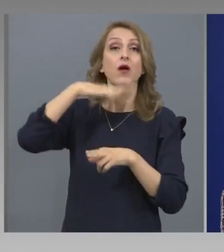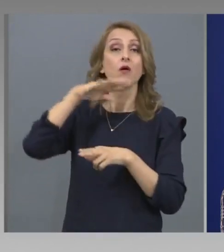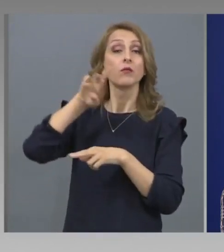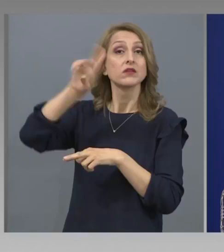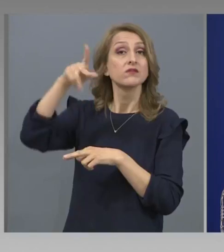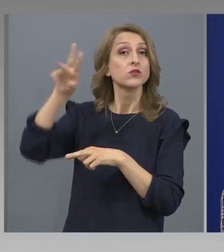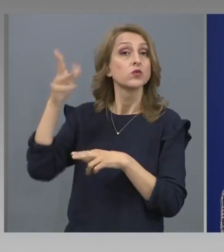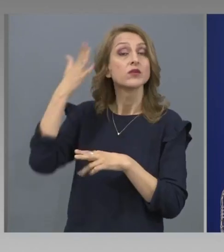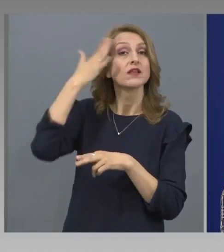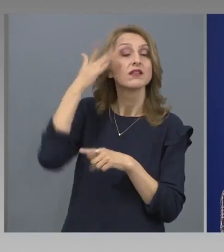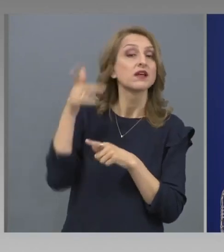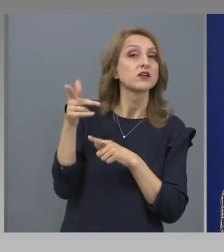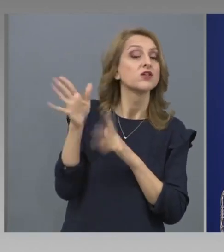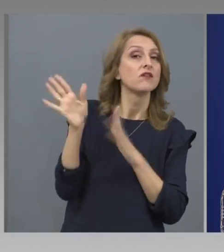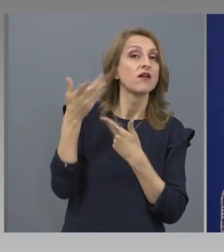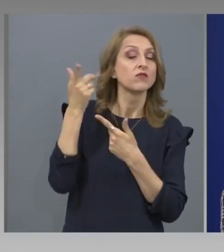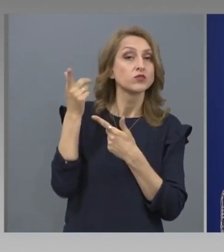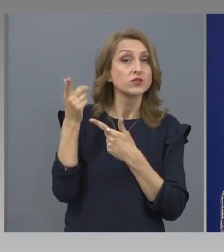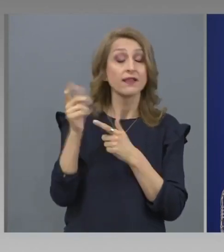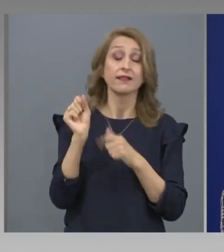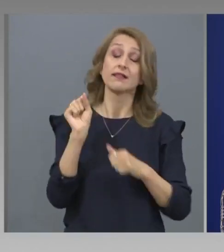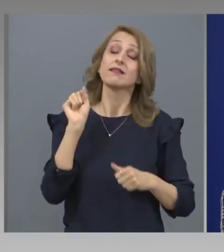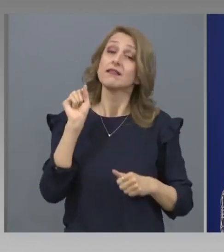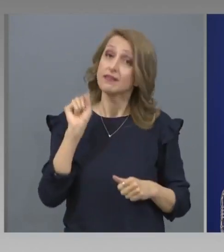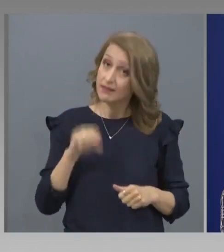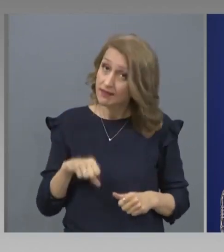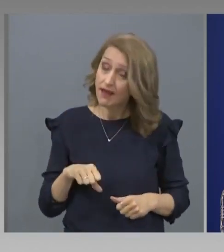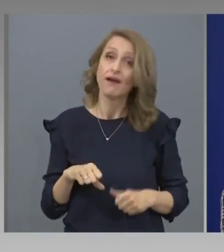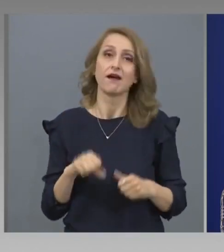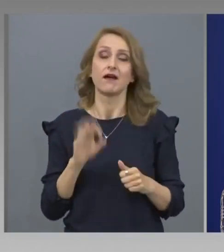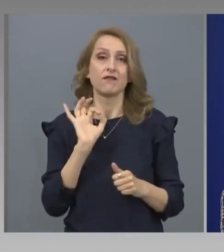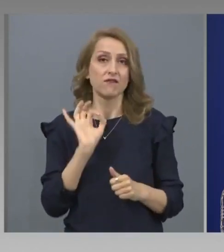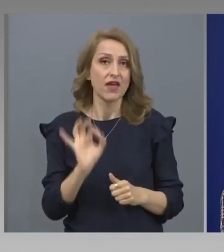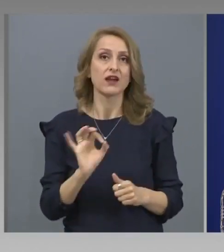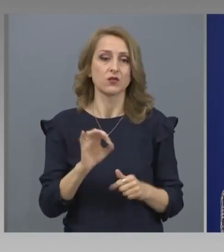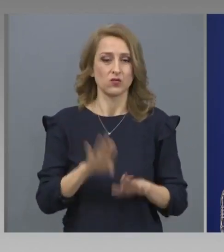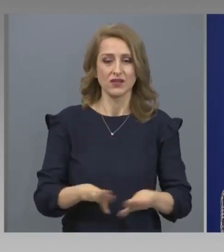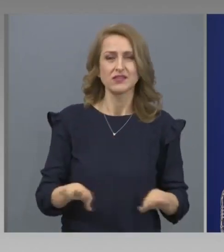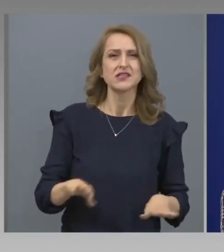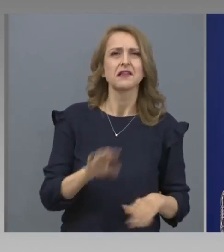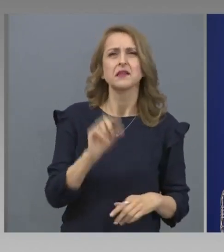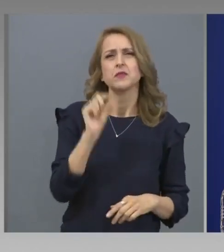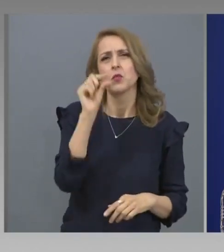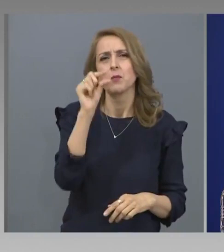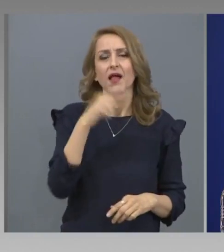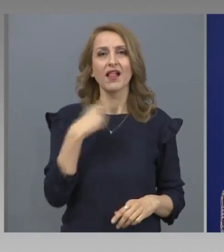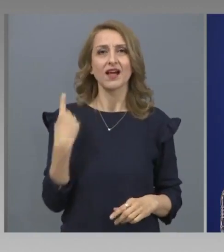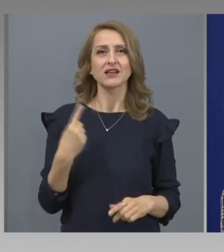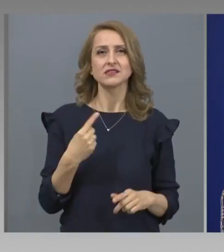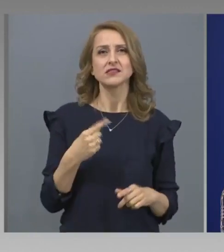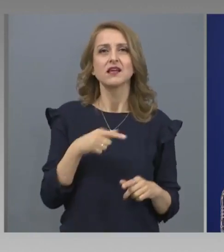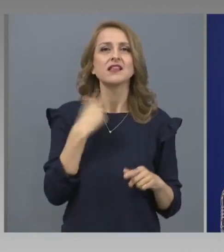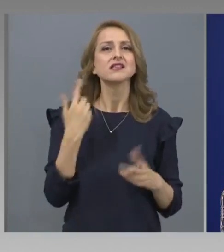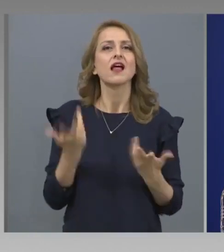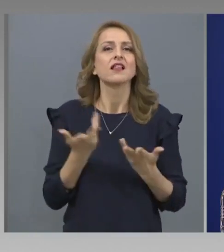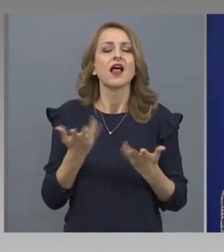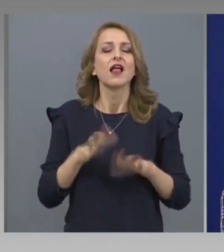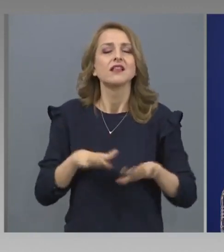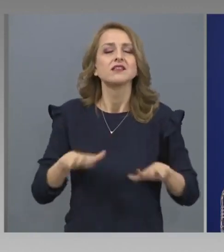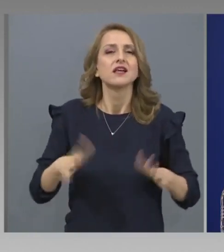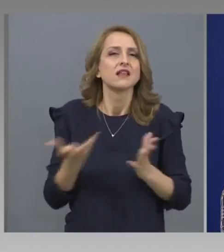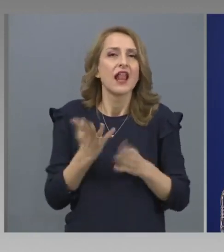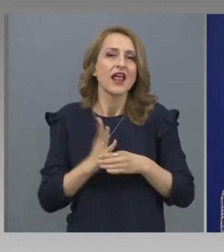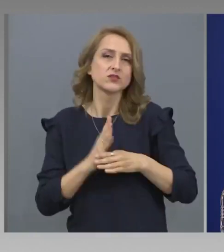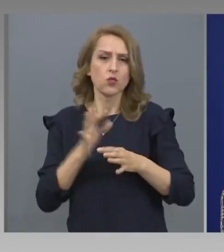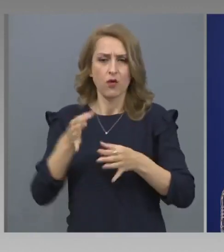прилага, защото да, за децата рисковете са абсолютно минимални и пренебрежими,